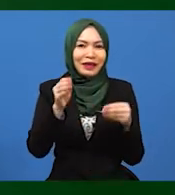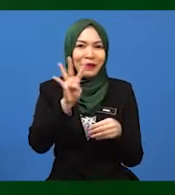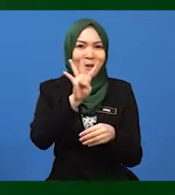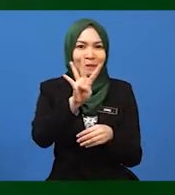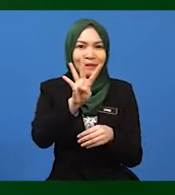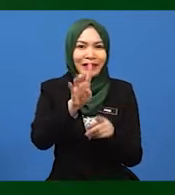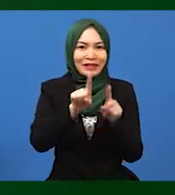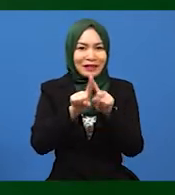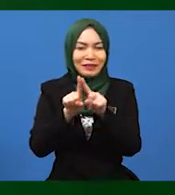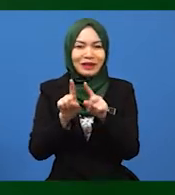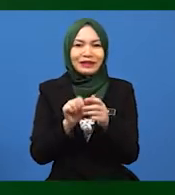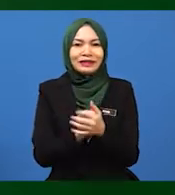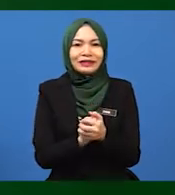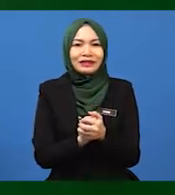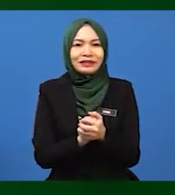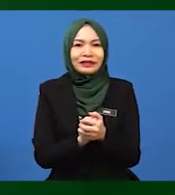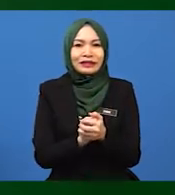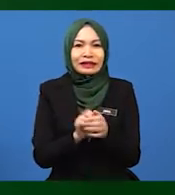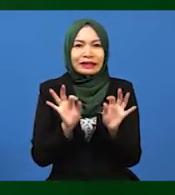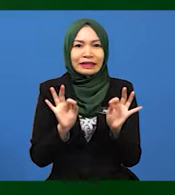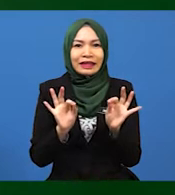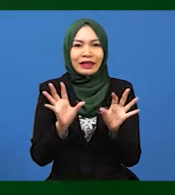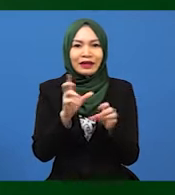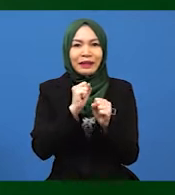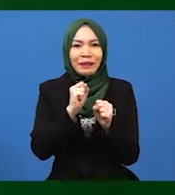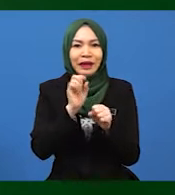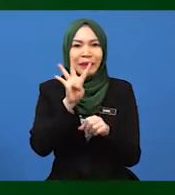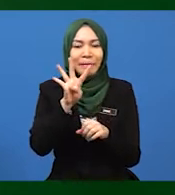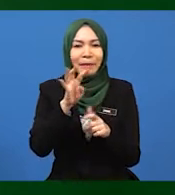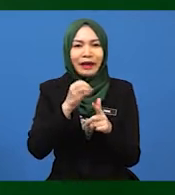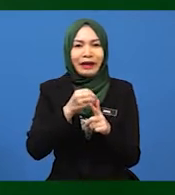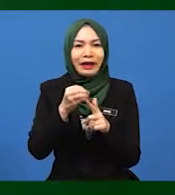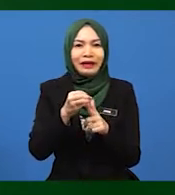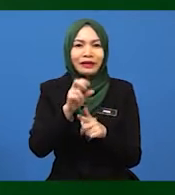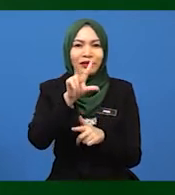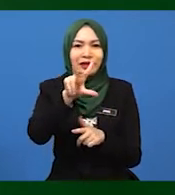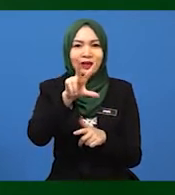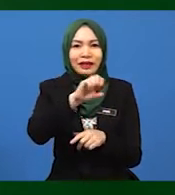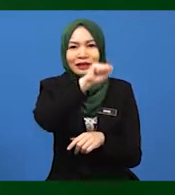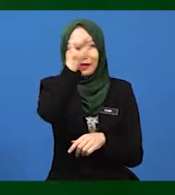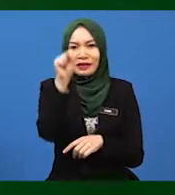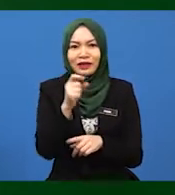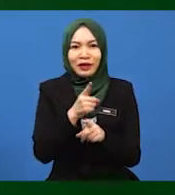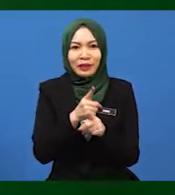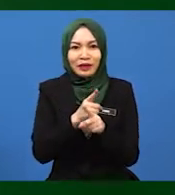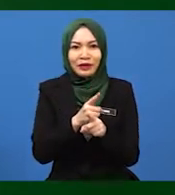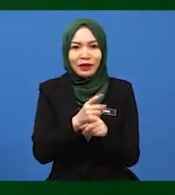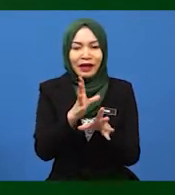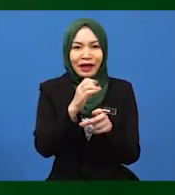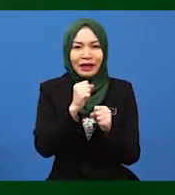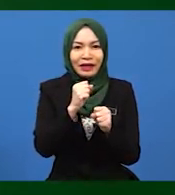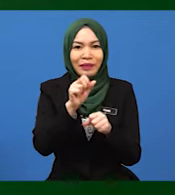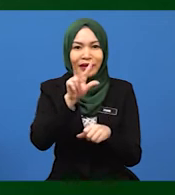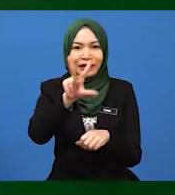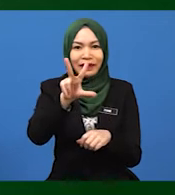bintang. Manakala murid yang dapat 4 atau 3 soalan dengan betul dapat